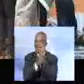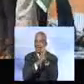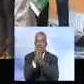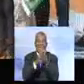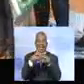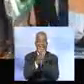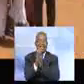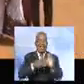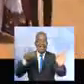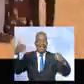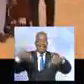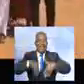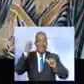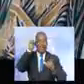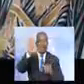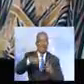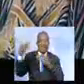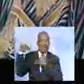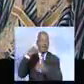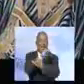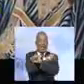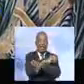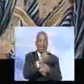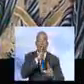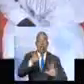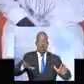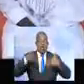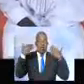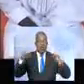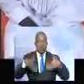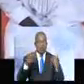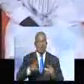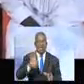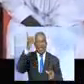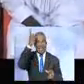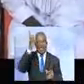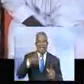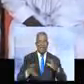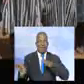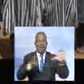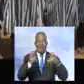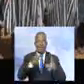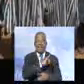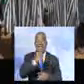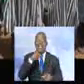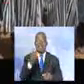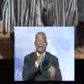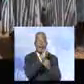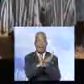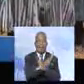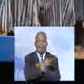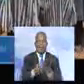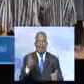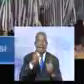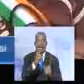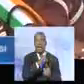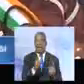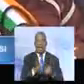Les jeunes, les femmes et les chefs coutumiers se réjouissent de l'initiative des députés. Ils se disent tous prêts à adhérer dans cette